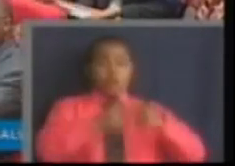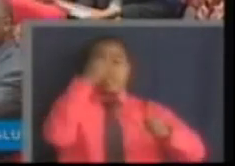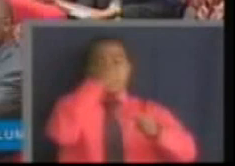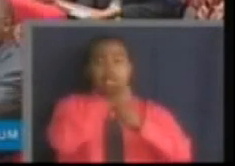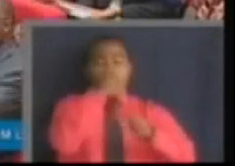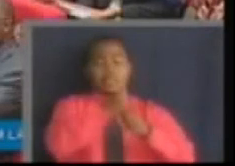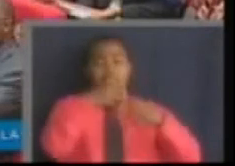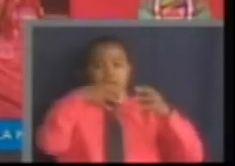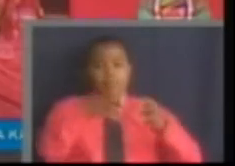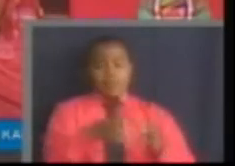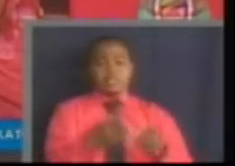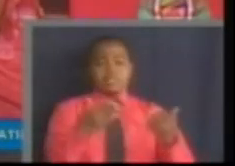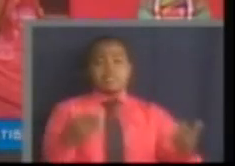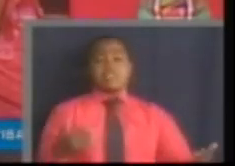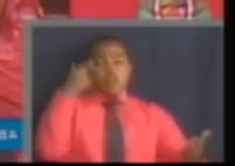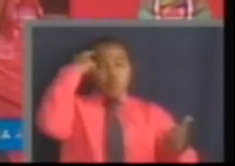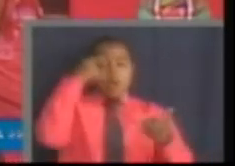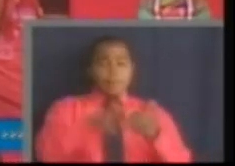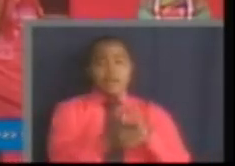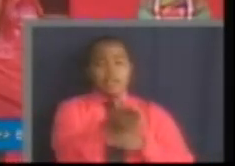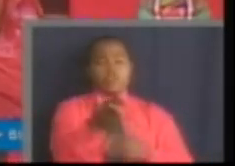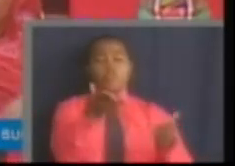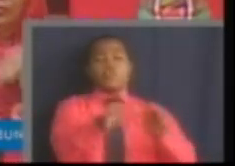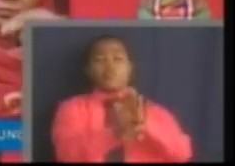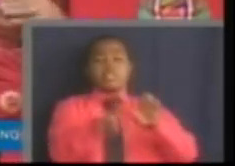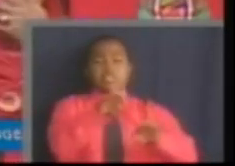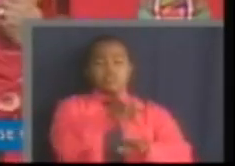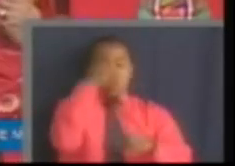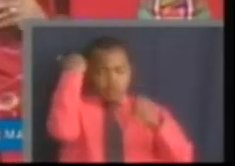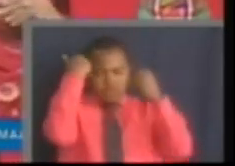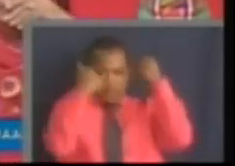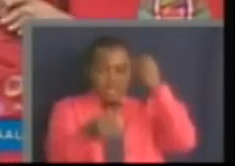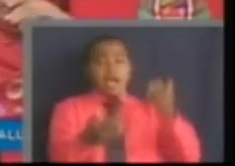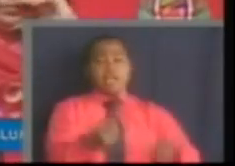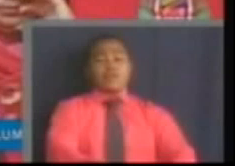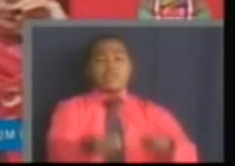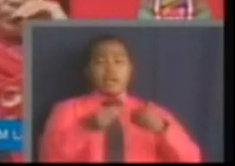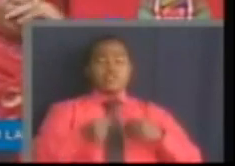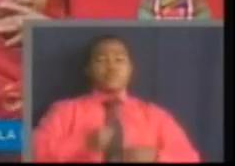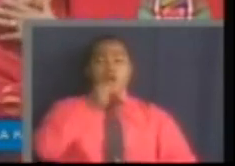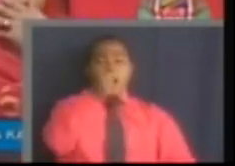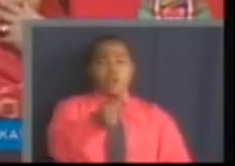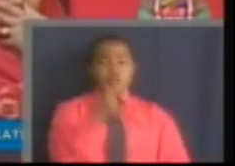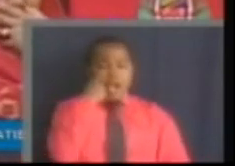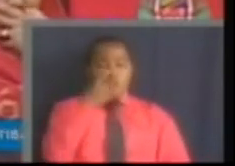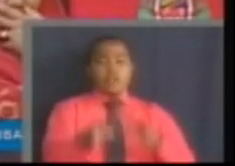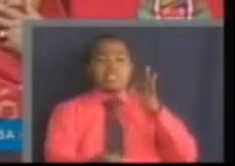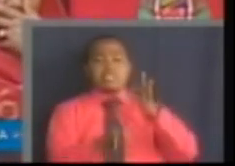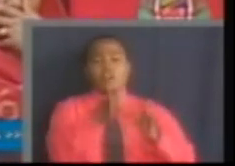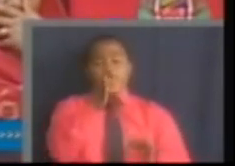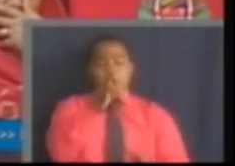na kwa ajili hiyo mwenyekiti huyo kwa kushauriana na mwenyekiti anaweza kuchukua hatua za kinidhamu atakazoona zinafaa dhidi ya mjumbe yeyote wa